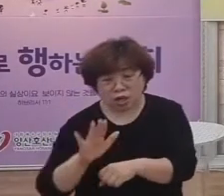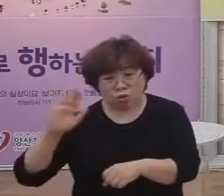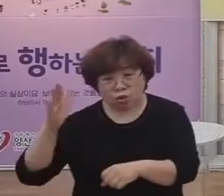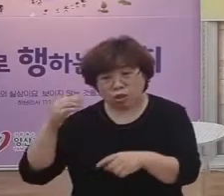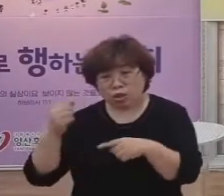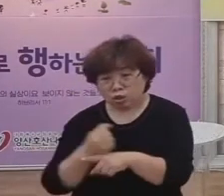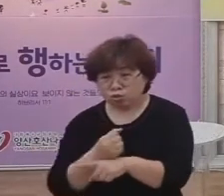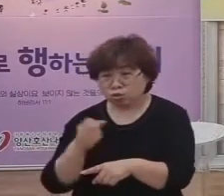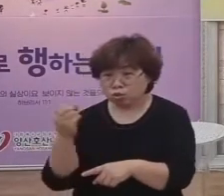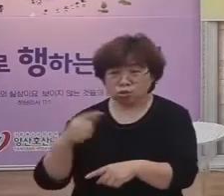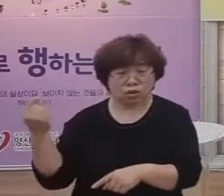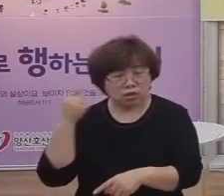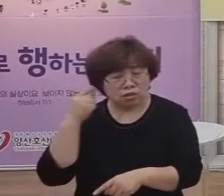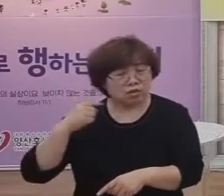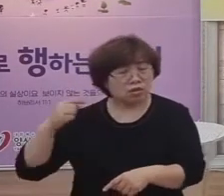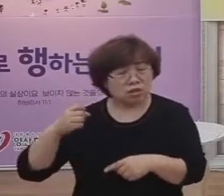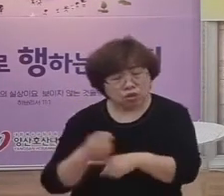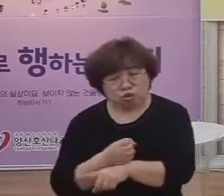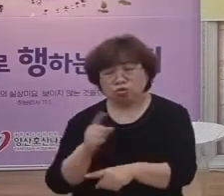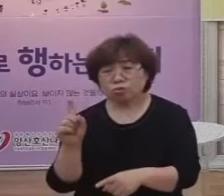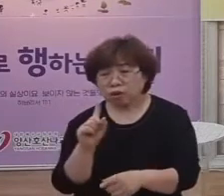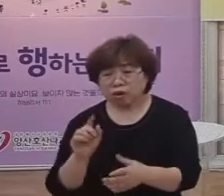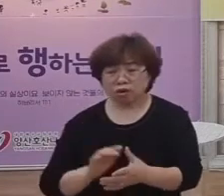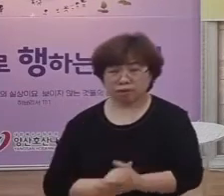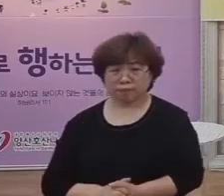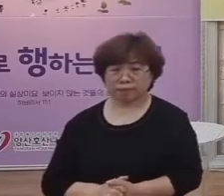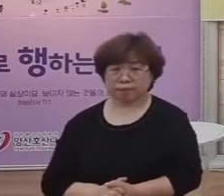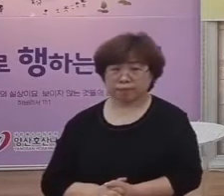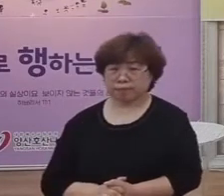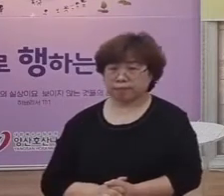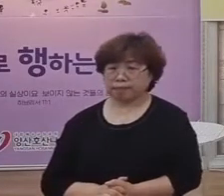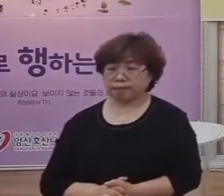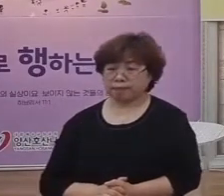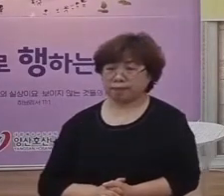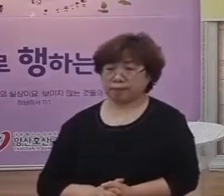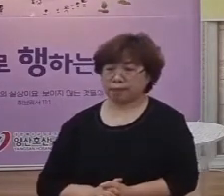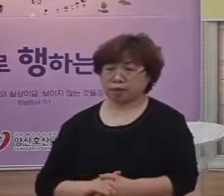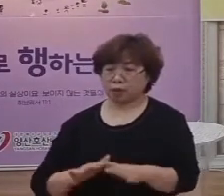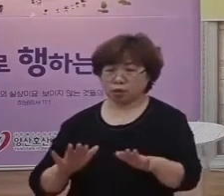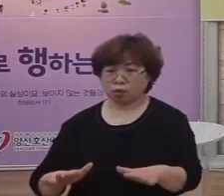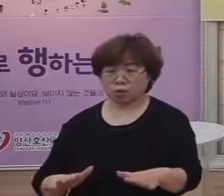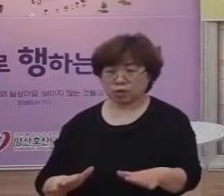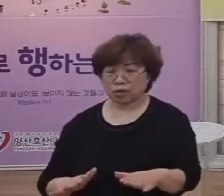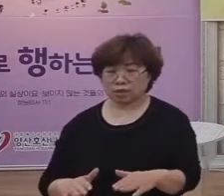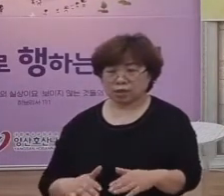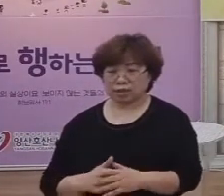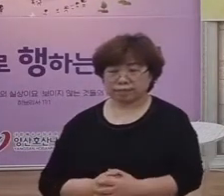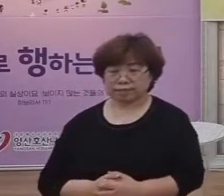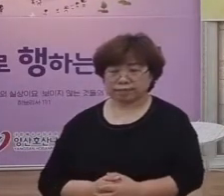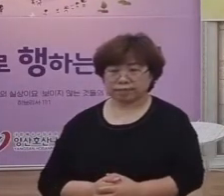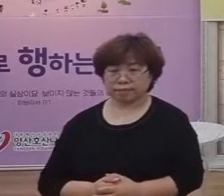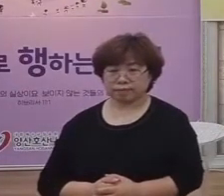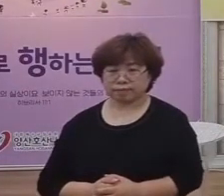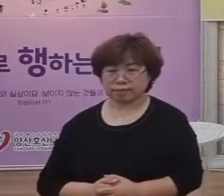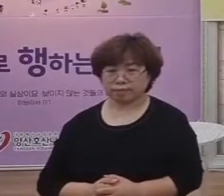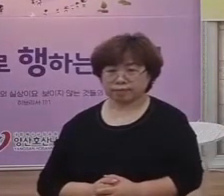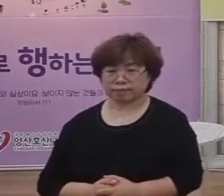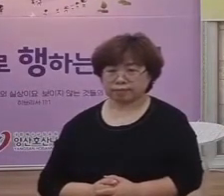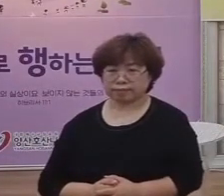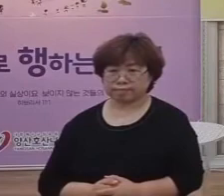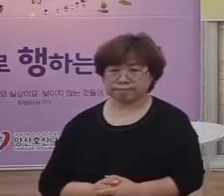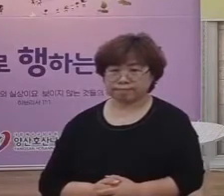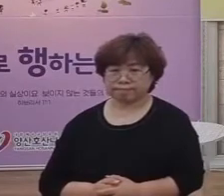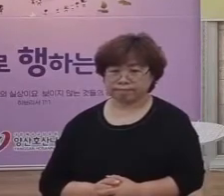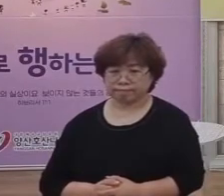있냐고요? 왜 그럴까요? 오늘 이제 얘기를 종합해 보면서 우리 마음속에 뭔가 이제 드는 생각이 있을